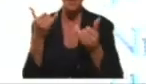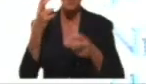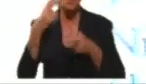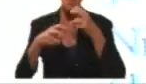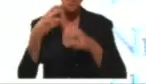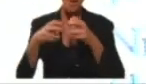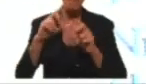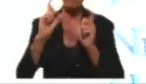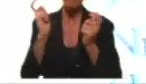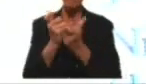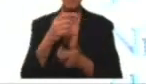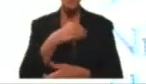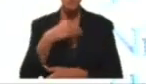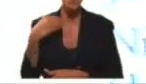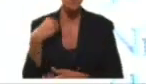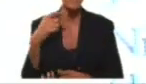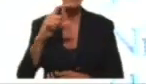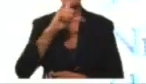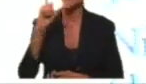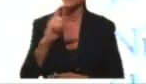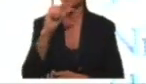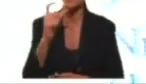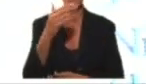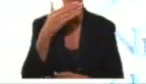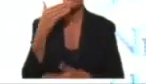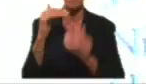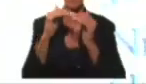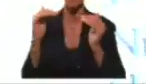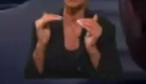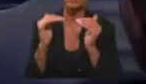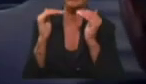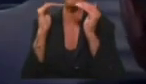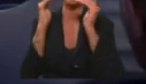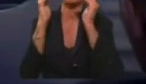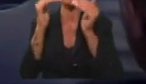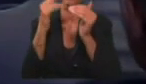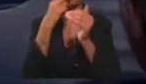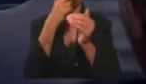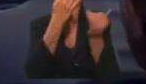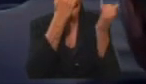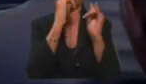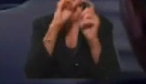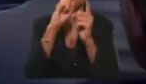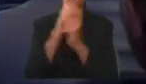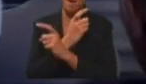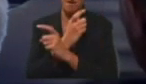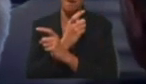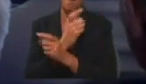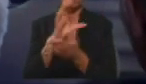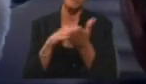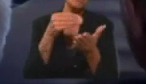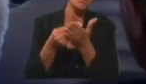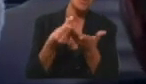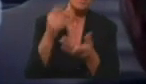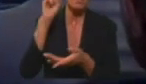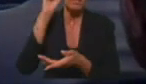bo w Polsce cyfryzacja nie jest na tak wysokim poziomie, jak mogłaby być, patrząc się na kraje ościenne, tak, czyli